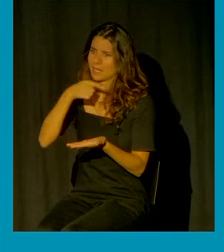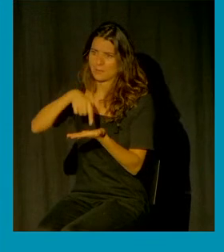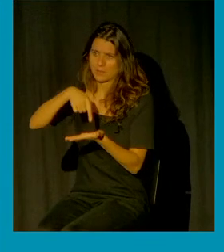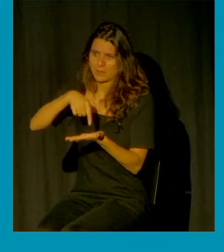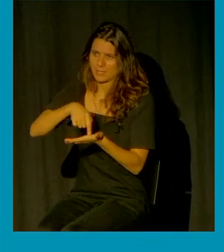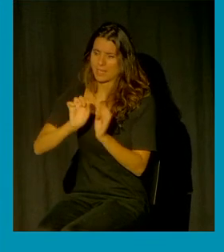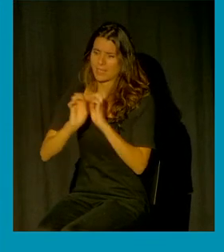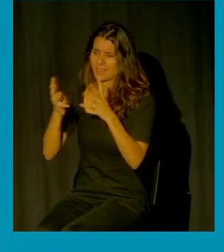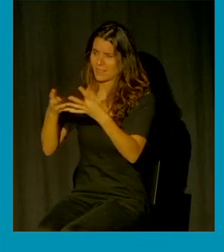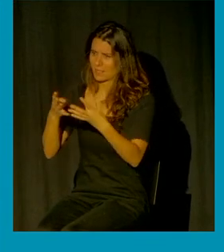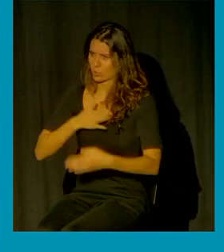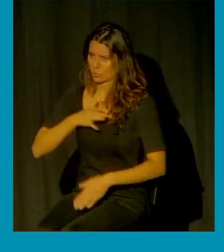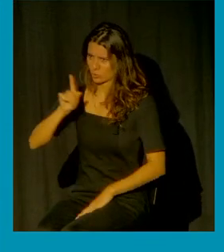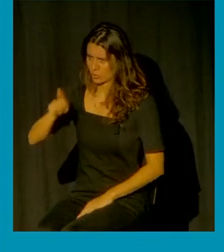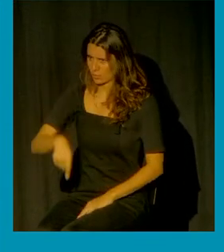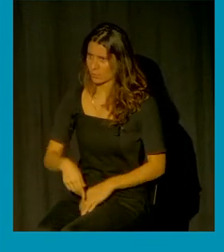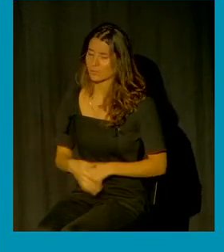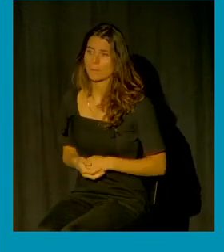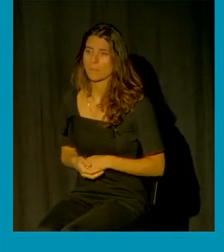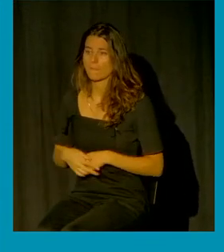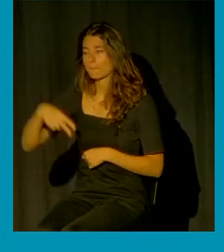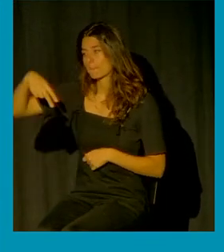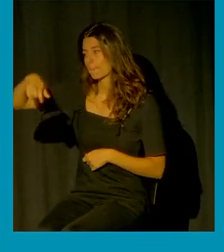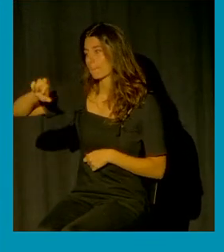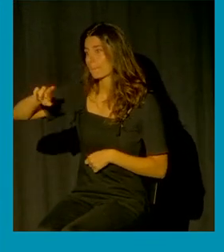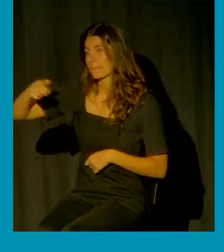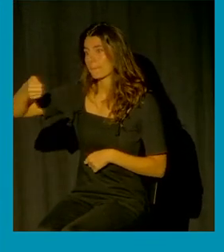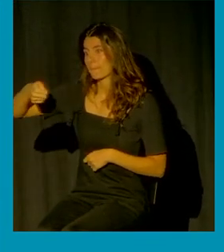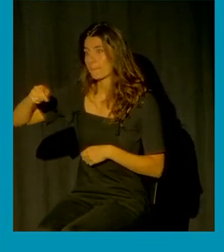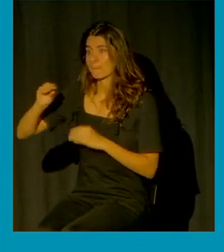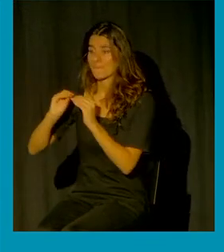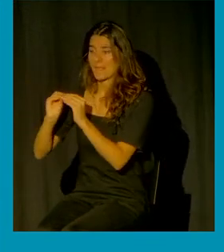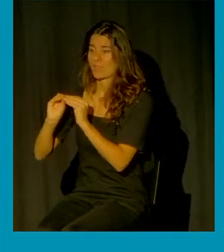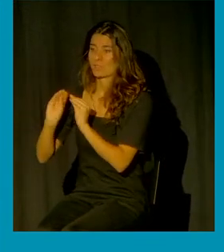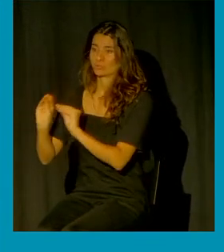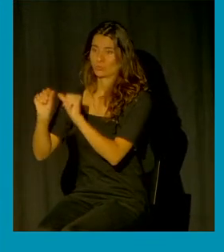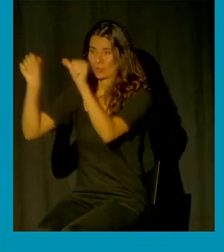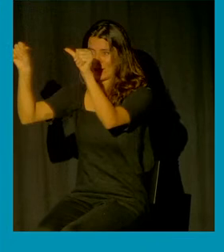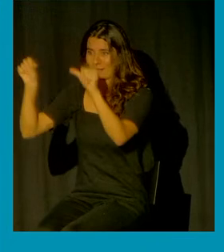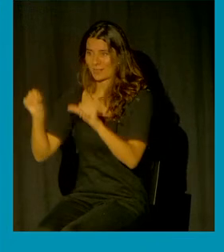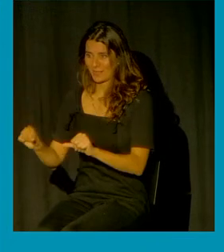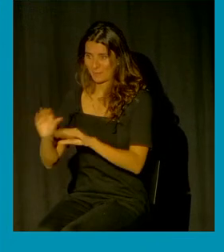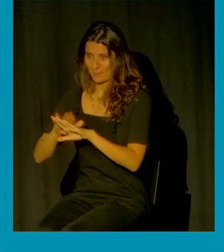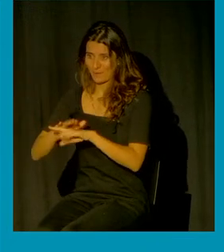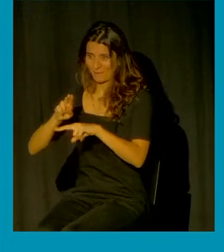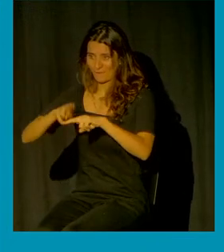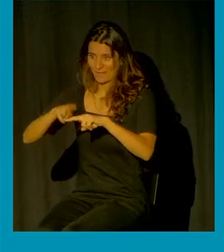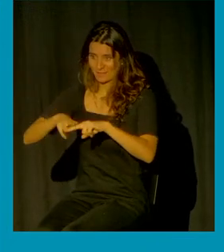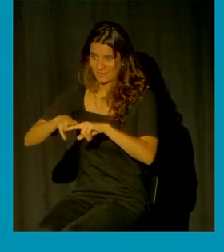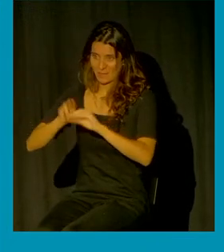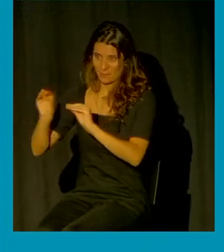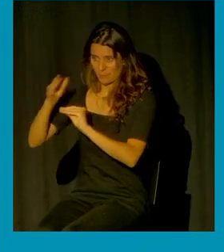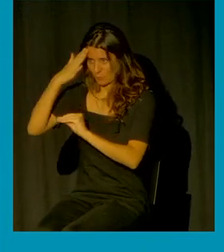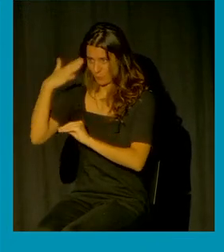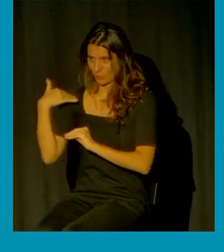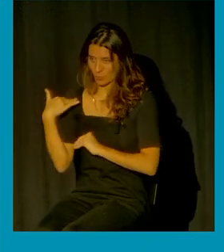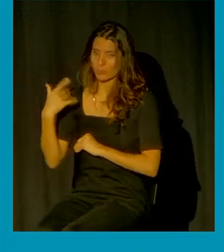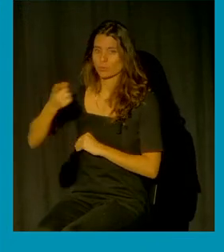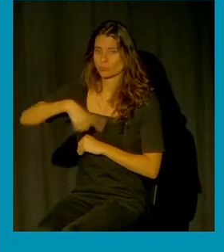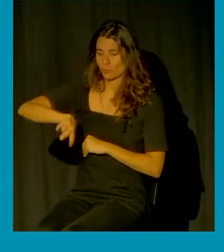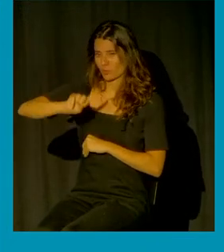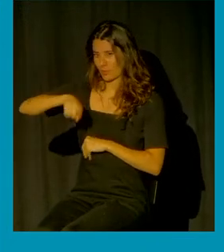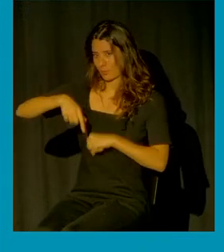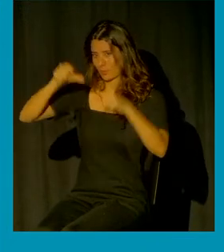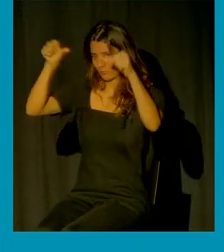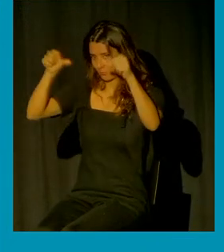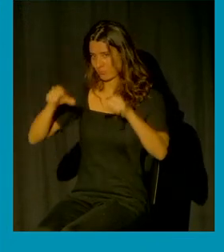'aquest espai la Nerea feia els seus cartells per les festes del seu poble nosaltres també estem construint cartells en què reivindiquem que aquest espai